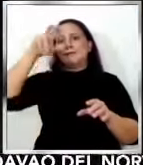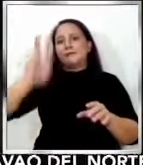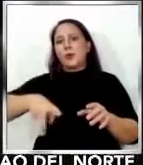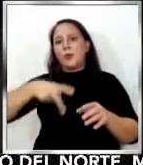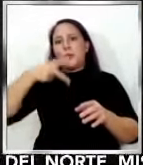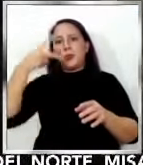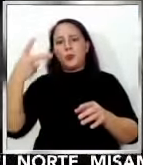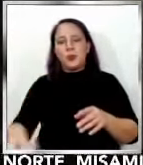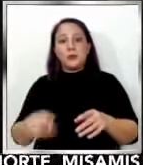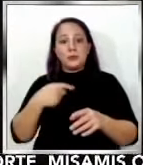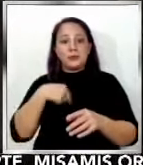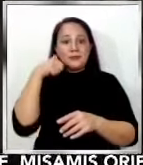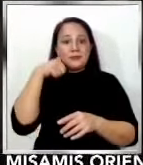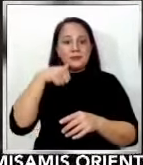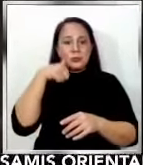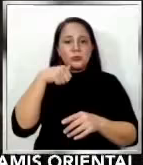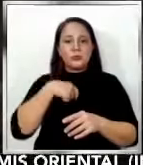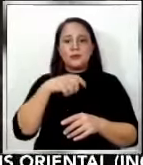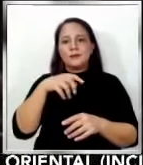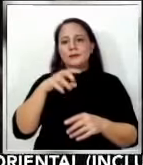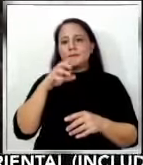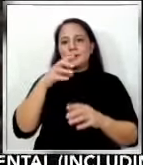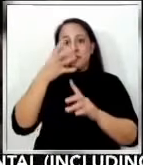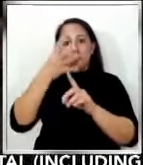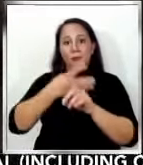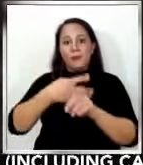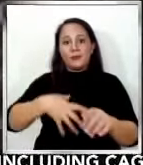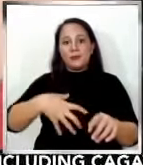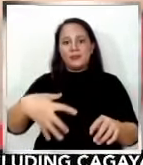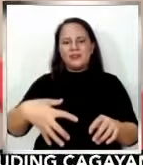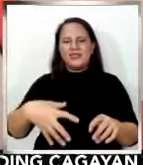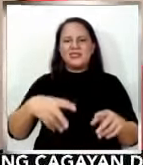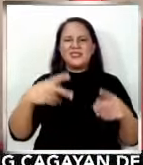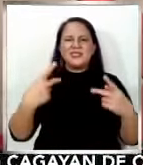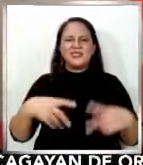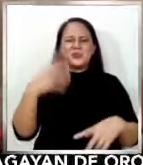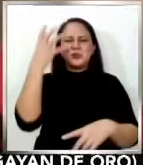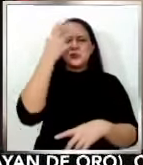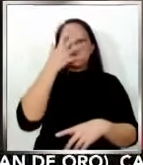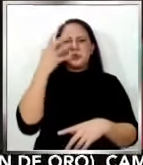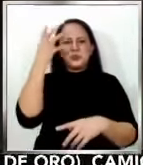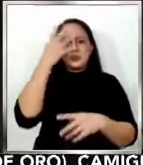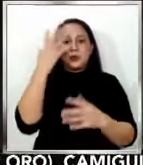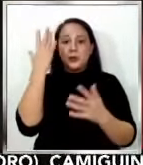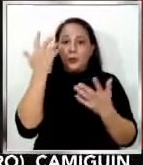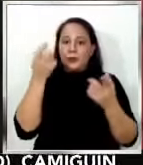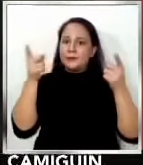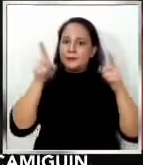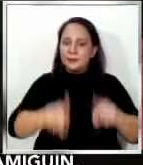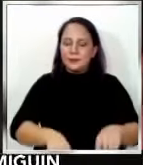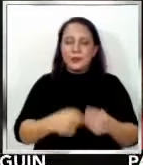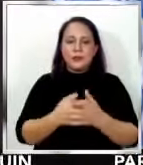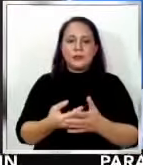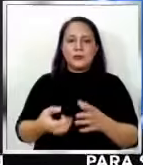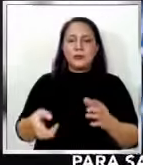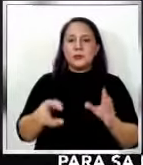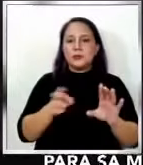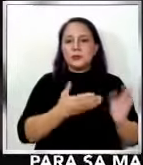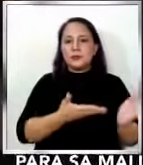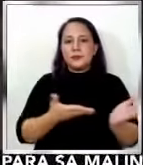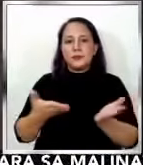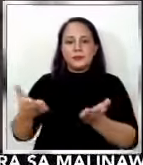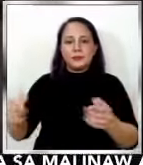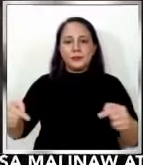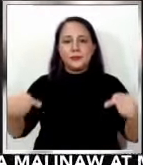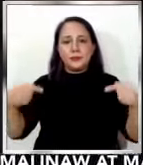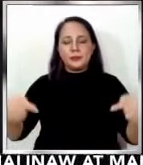babaeng ito na 4 na buwang buntis, iniinda ang pagkahilo dahil sa insidente. Isinakay siya sa wheelchair. Ang lalaking